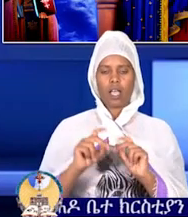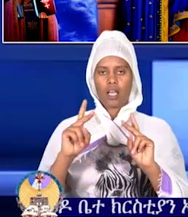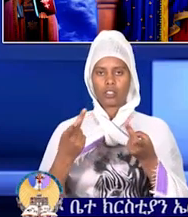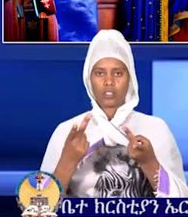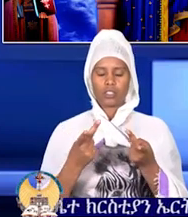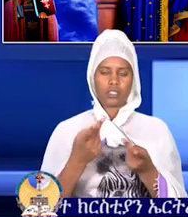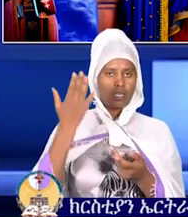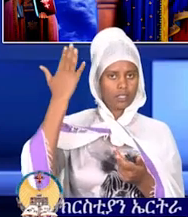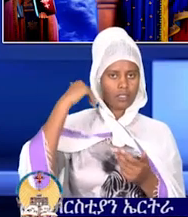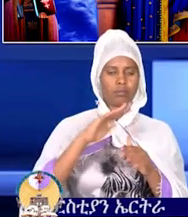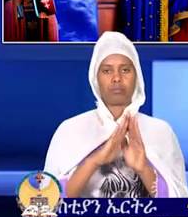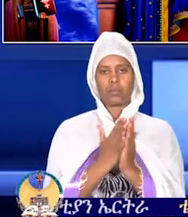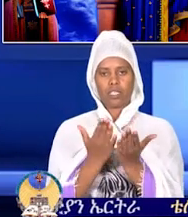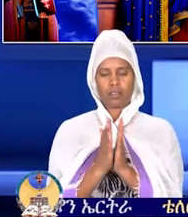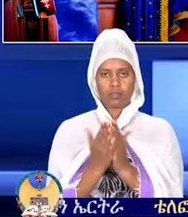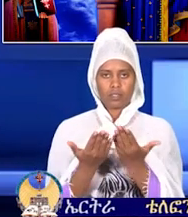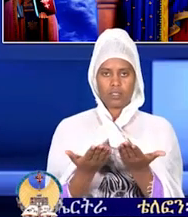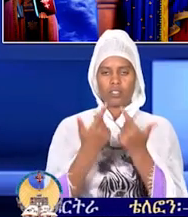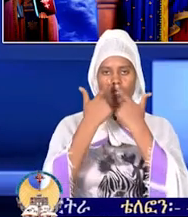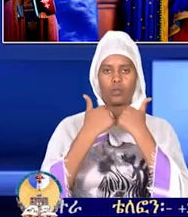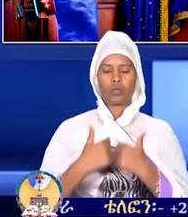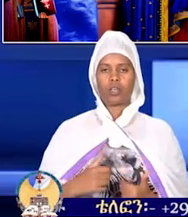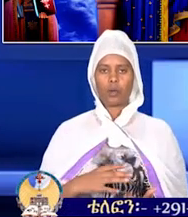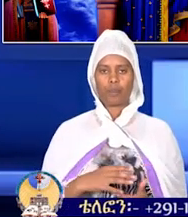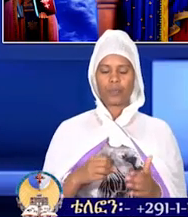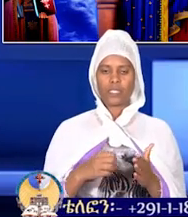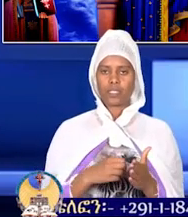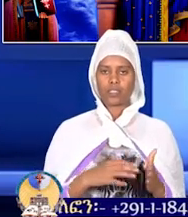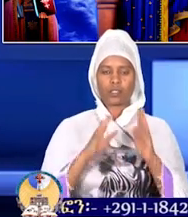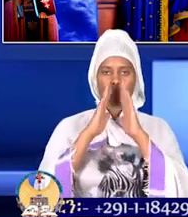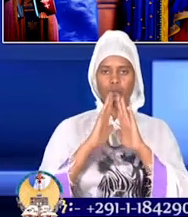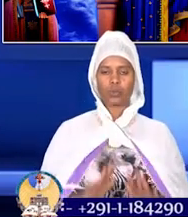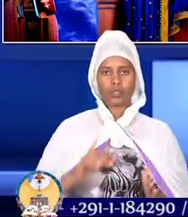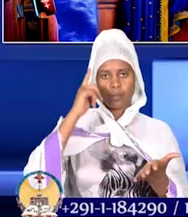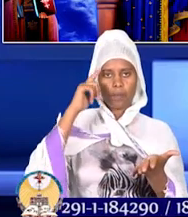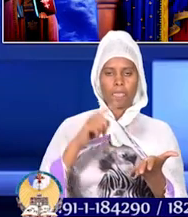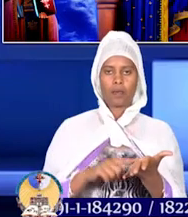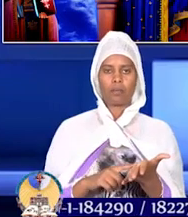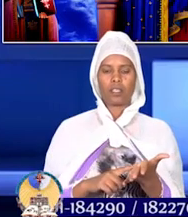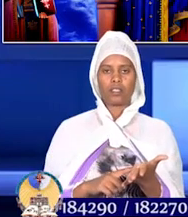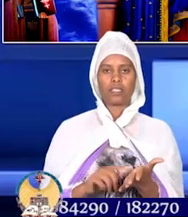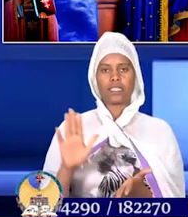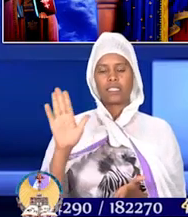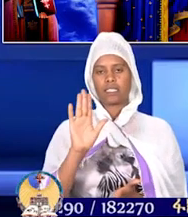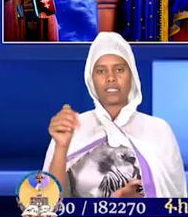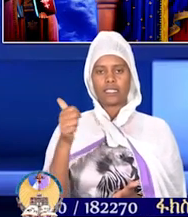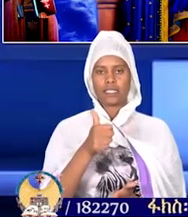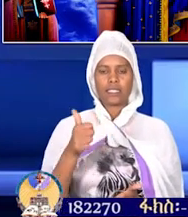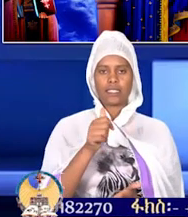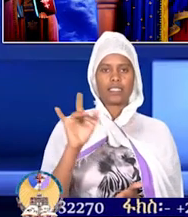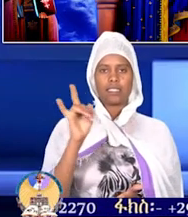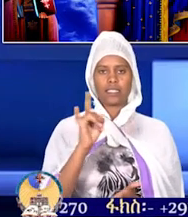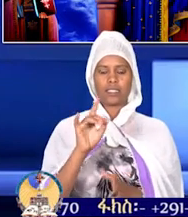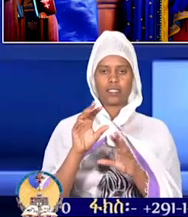ዝግባእ ብሉያትን ሓዲሳትን መጽሓፍትና ይነግሩና። ስለዚ ቅዱስ ማለት